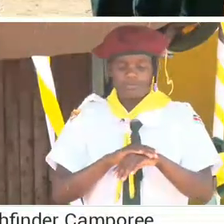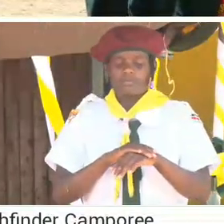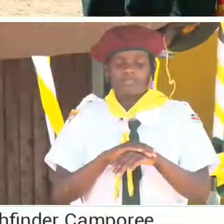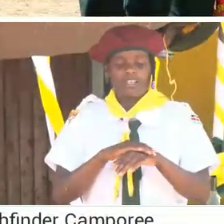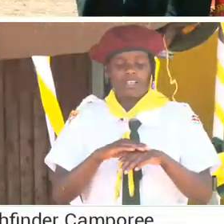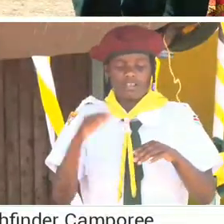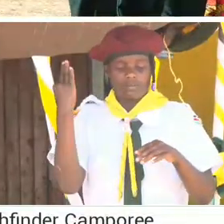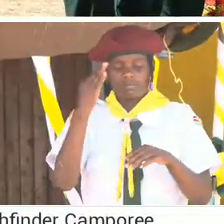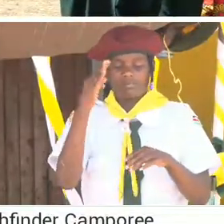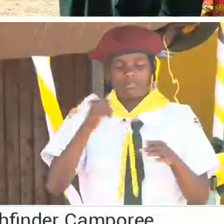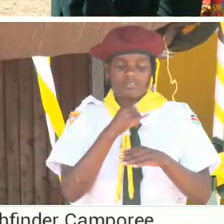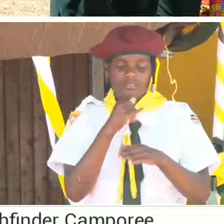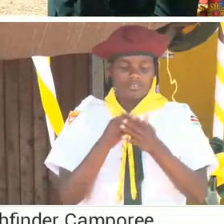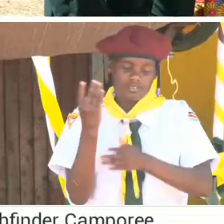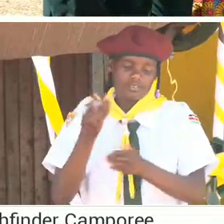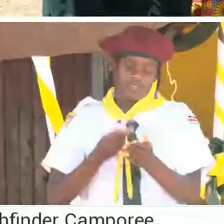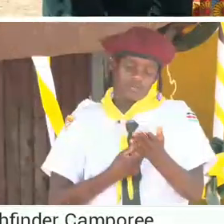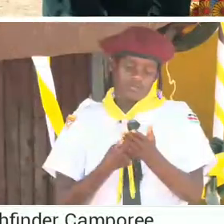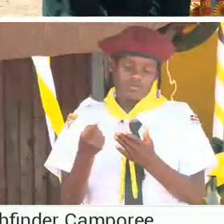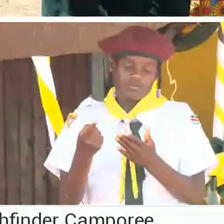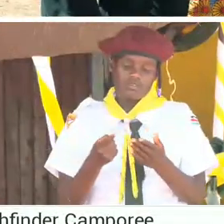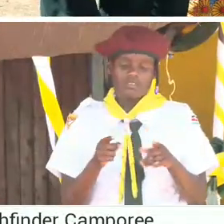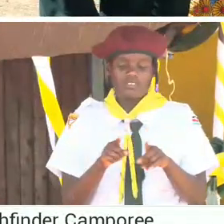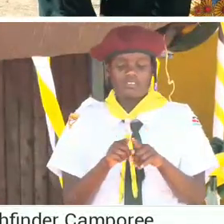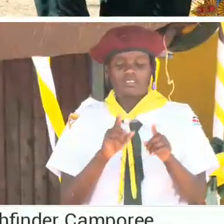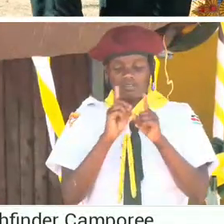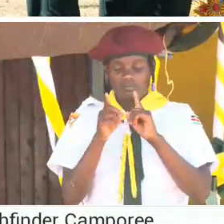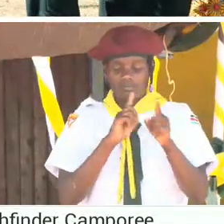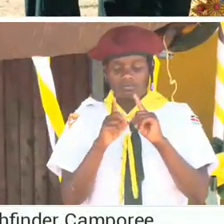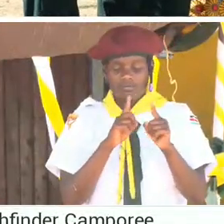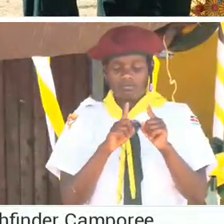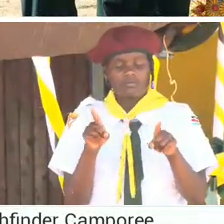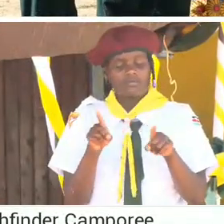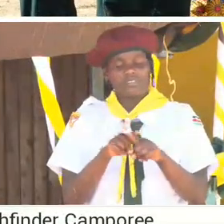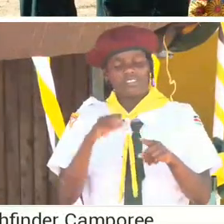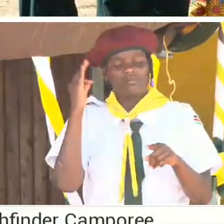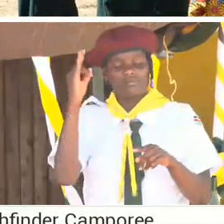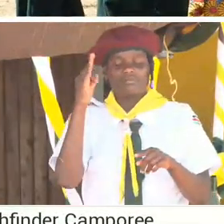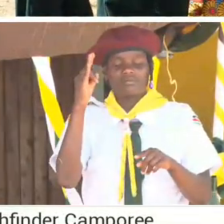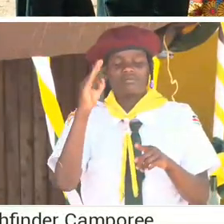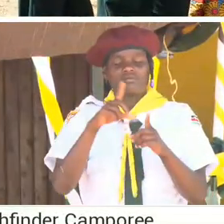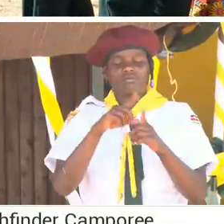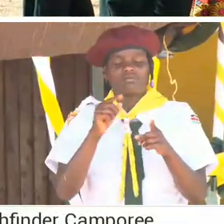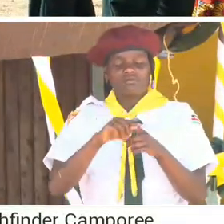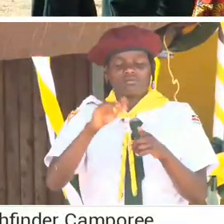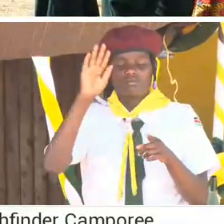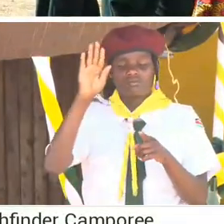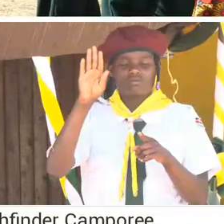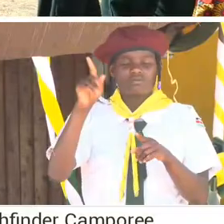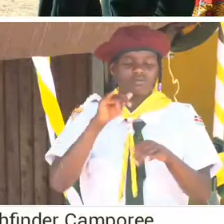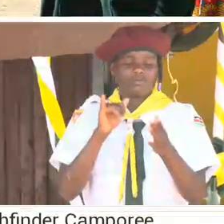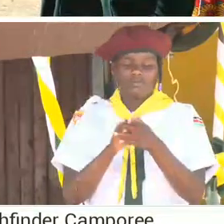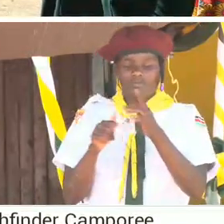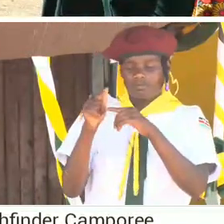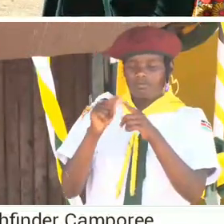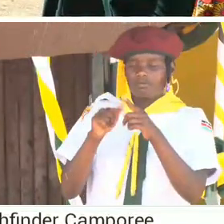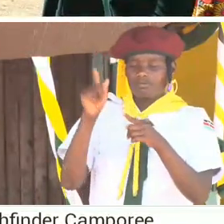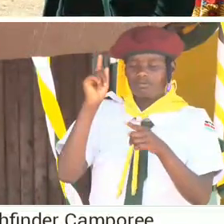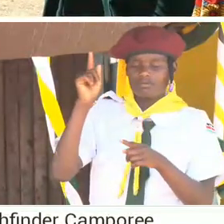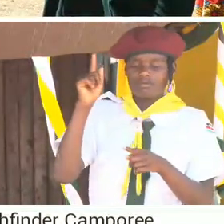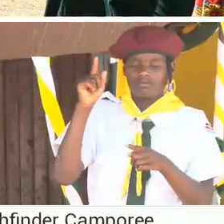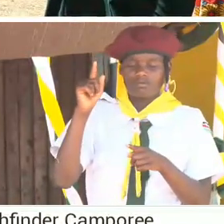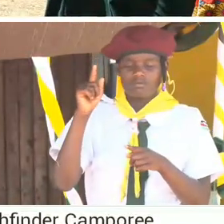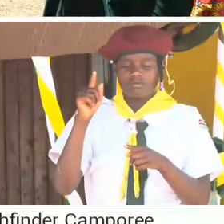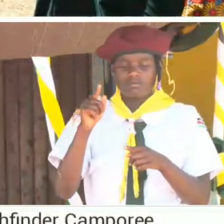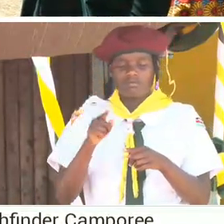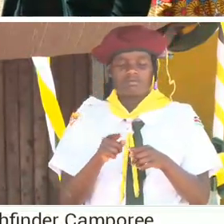hii na asungumze na anene neno lako ambaye inatoka kiti chako cha enzi.